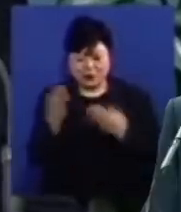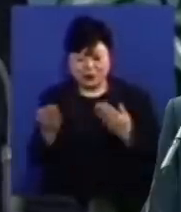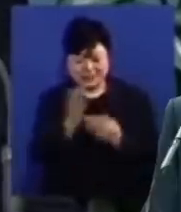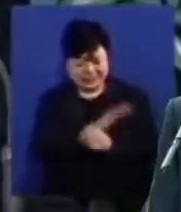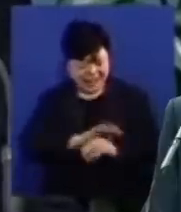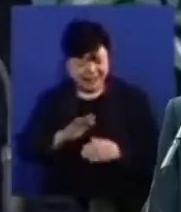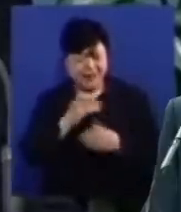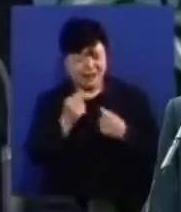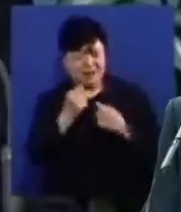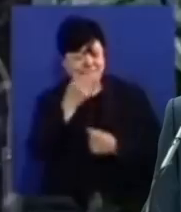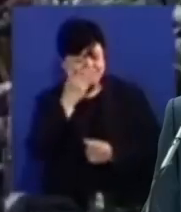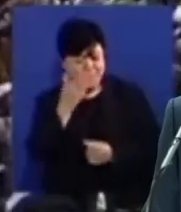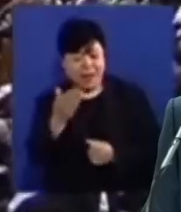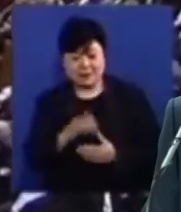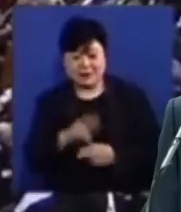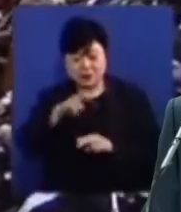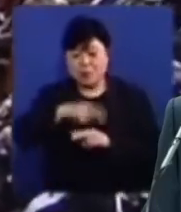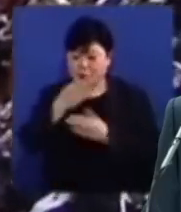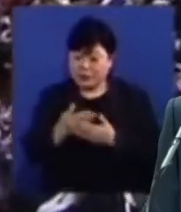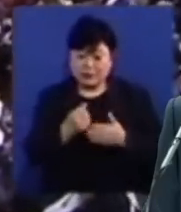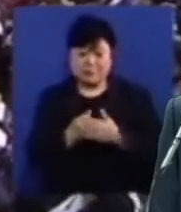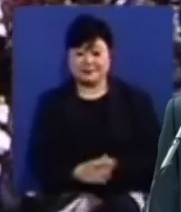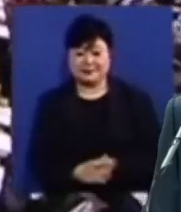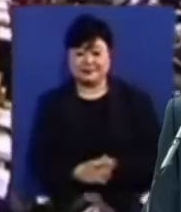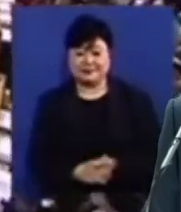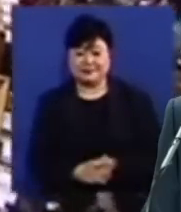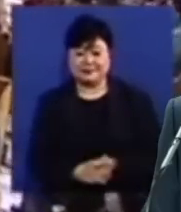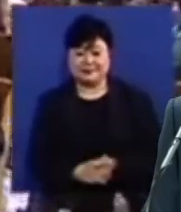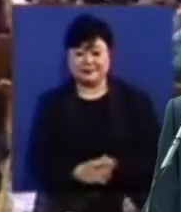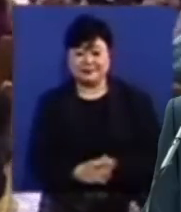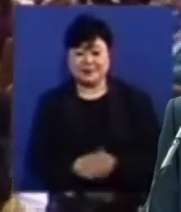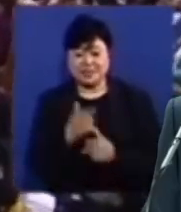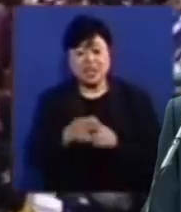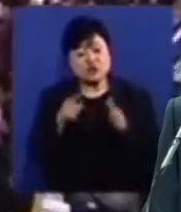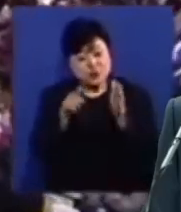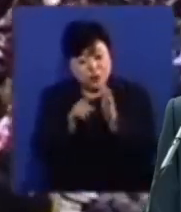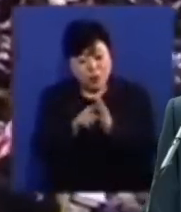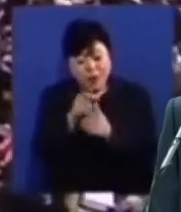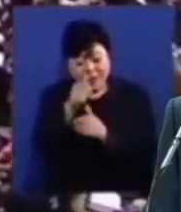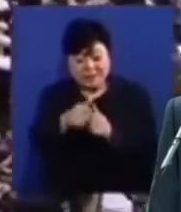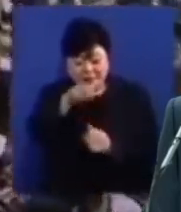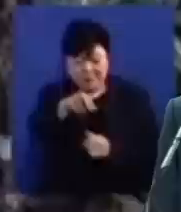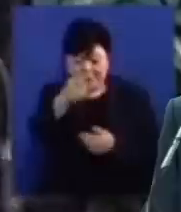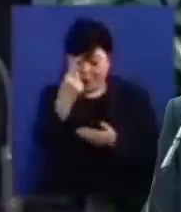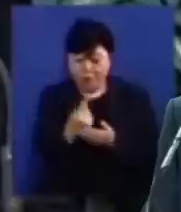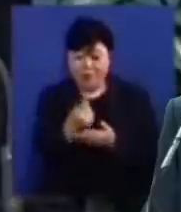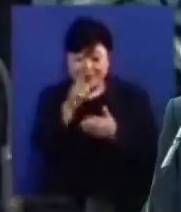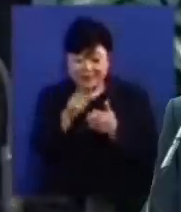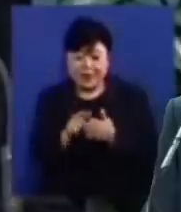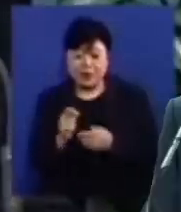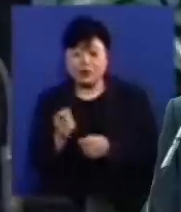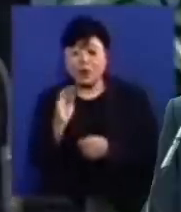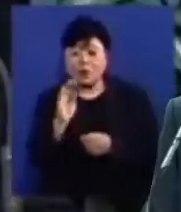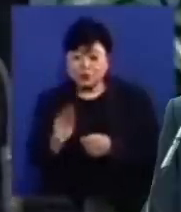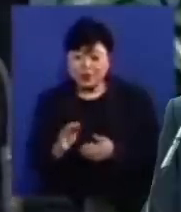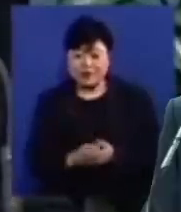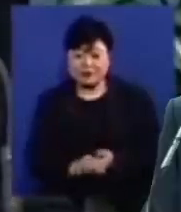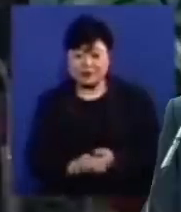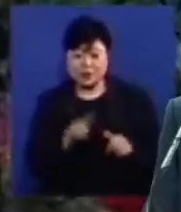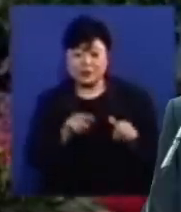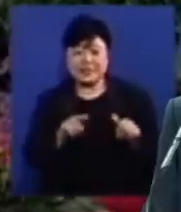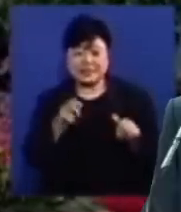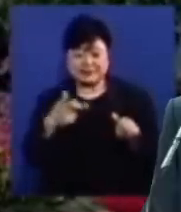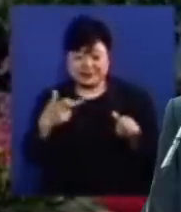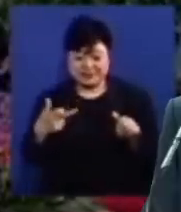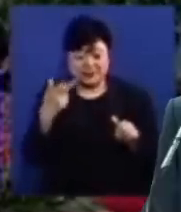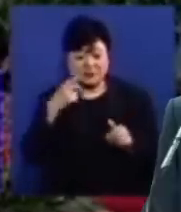않을 수가 없어요. 선물을 받았는데요. 우리는 예수 믿고 하나님 앞에 나오면 고린도 후서 5장